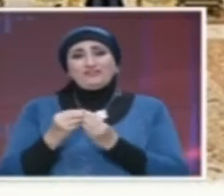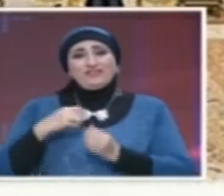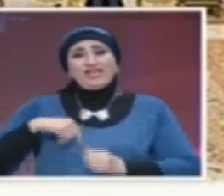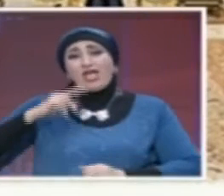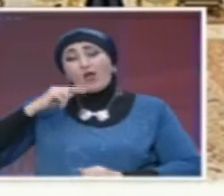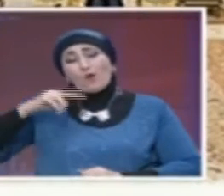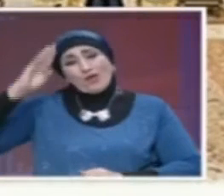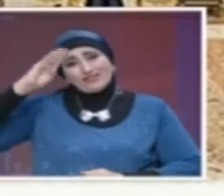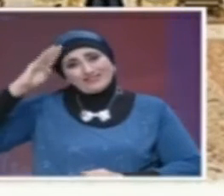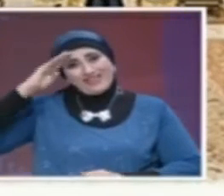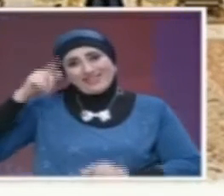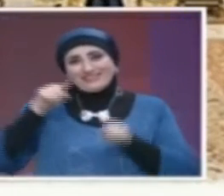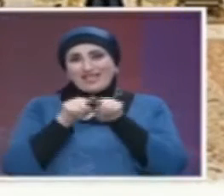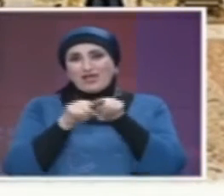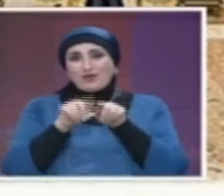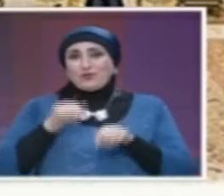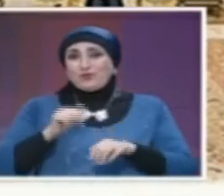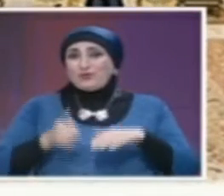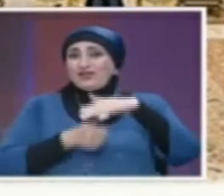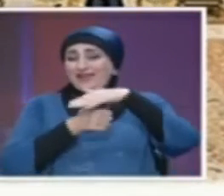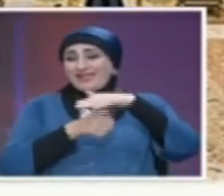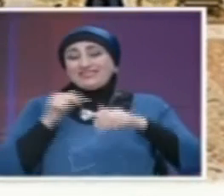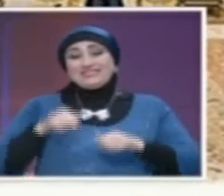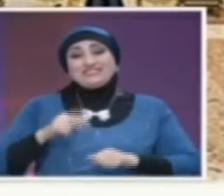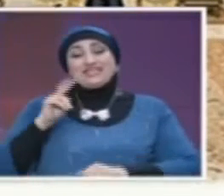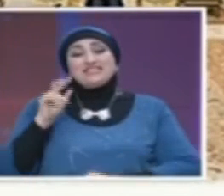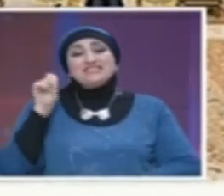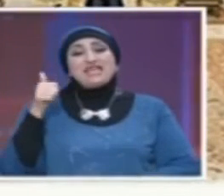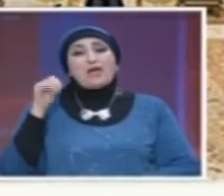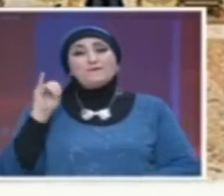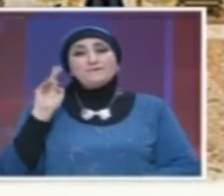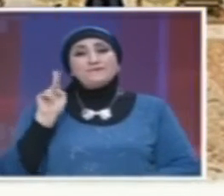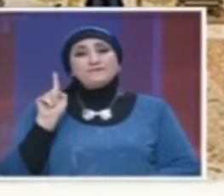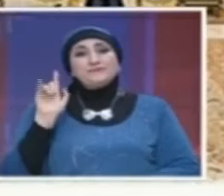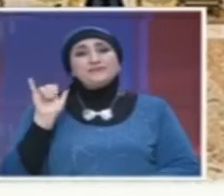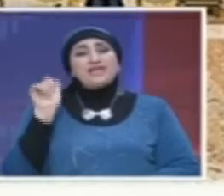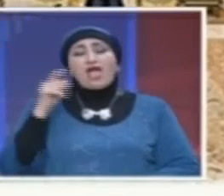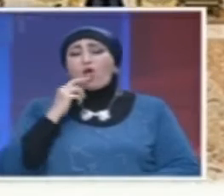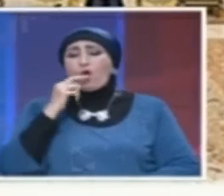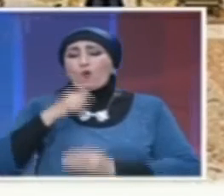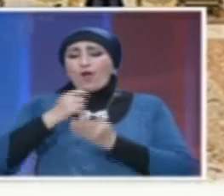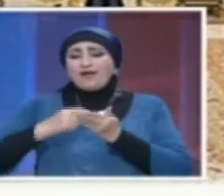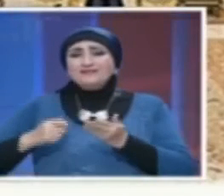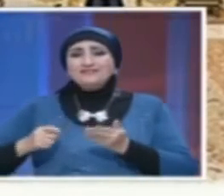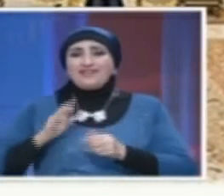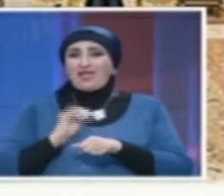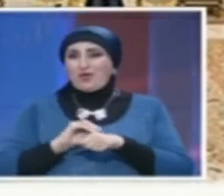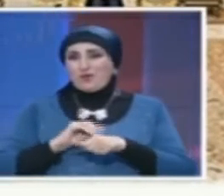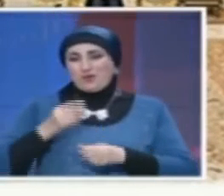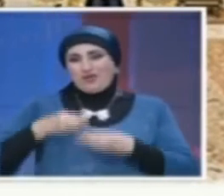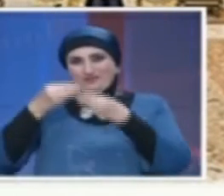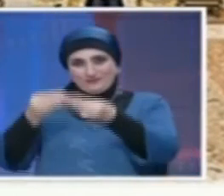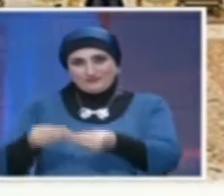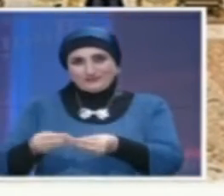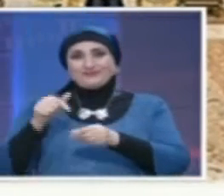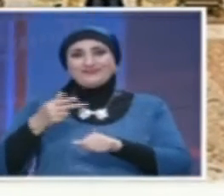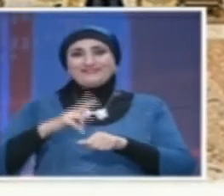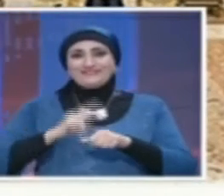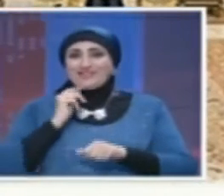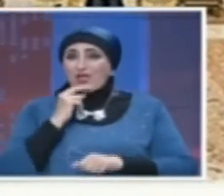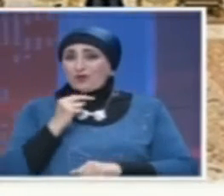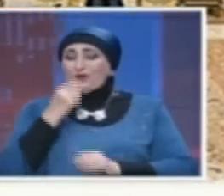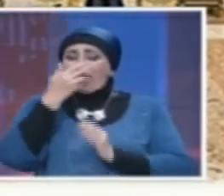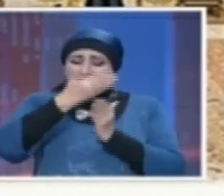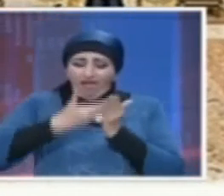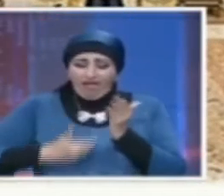لسيادته تحيات أخيه الرئيس الزامبي، حيث سلم السيد الرئيس رسالة خطية من الرئيس إدغار لونغو